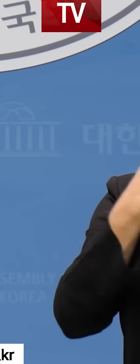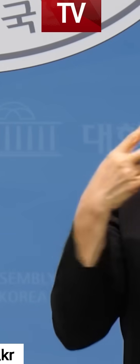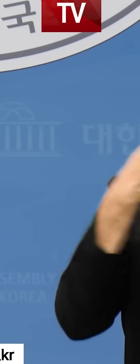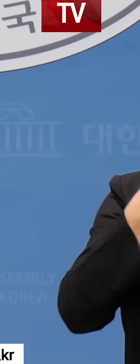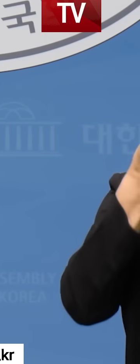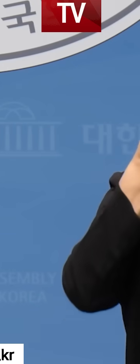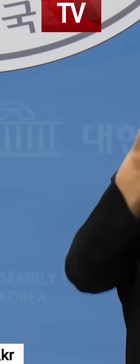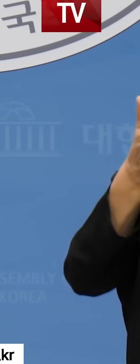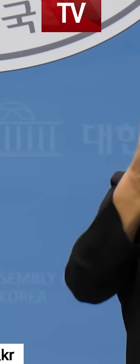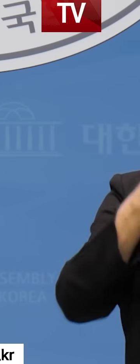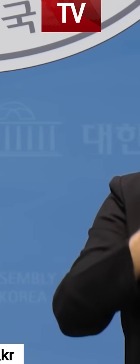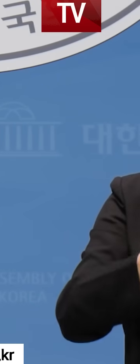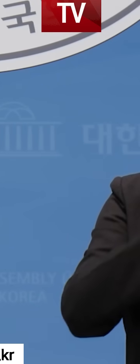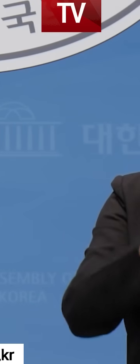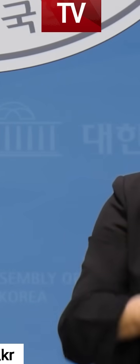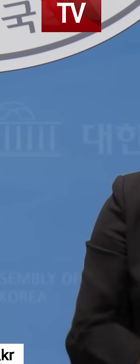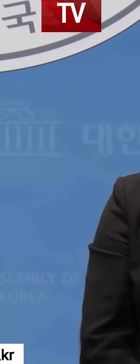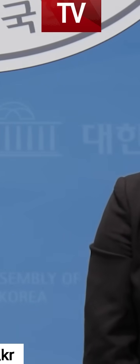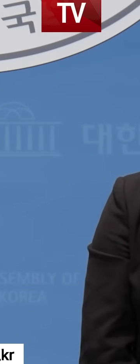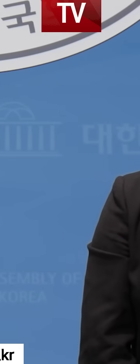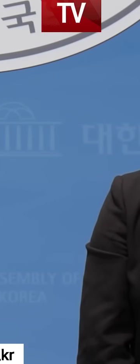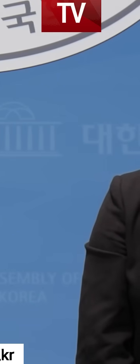보인 이재명 대표입니다.